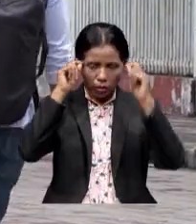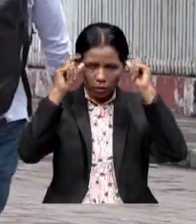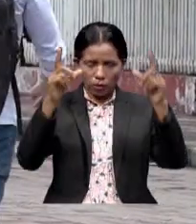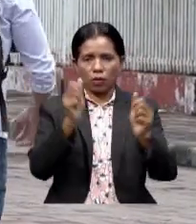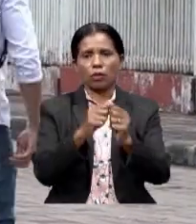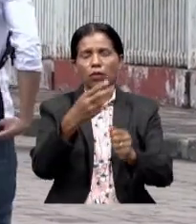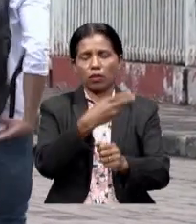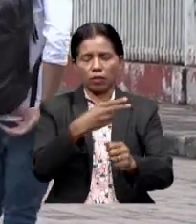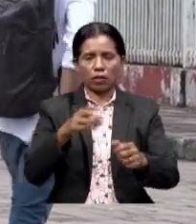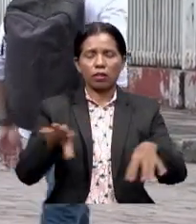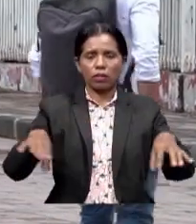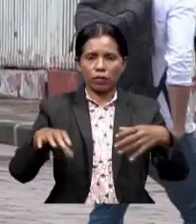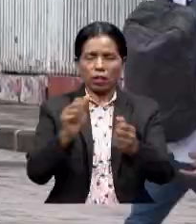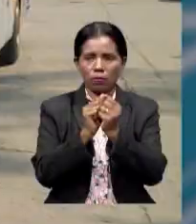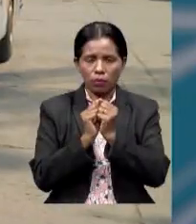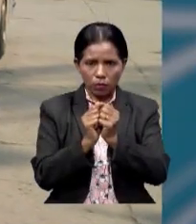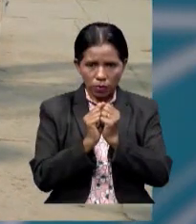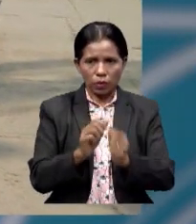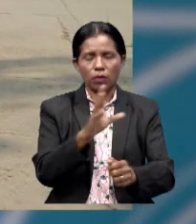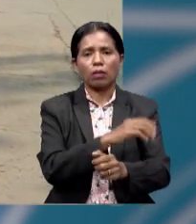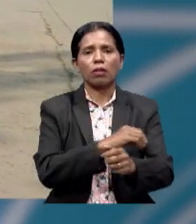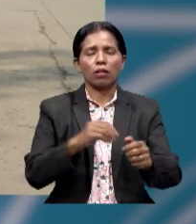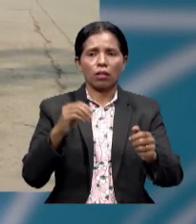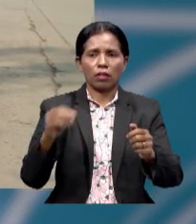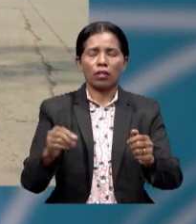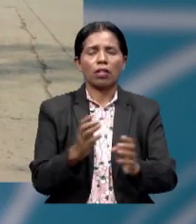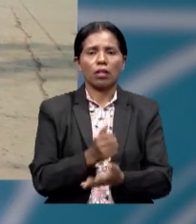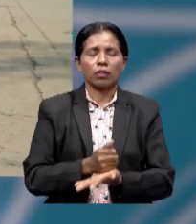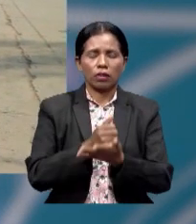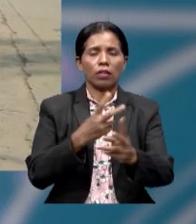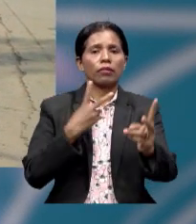Indonésia celebra acordo e a conectividade de área terrestre, não né? Facilita a